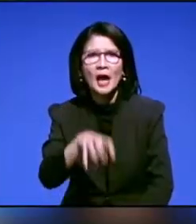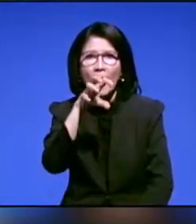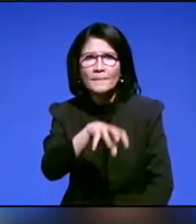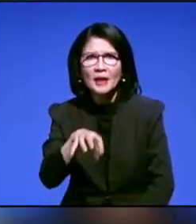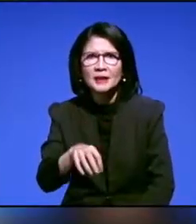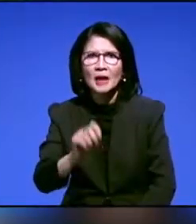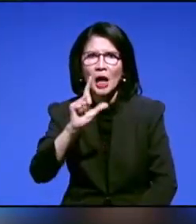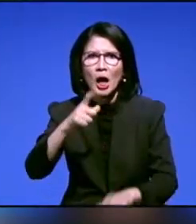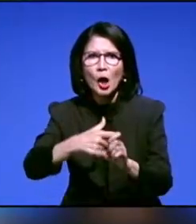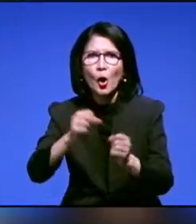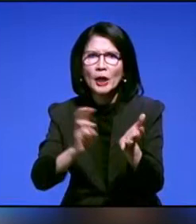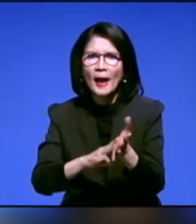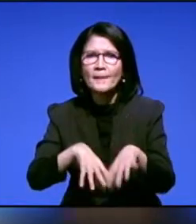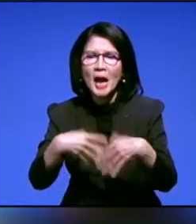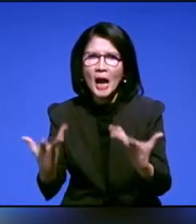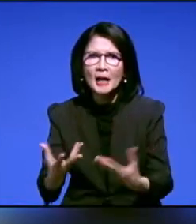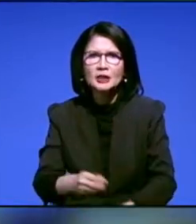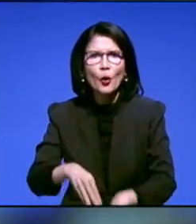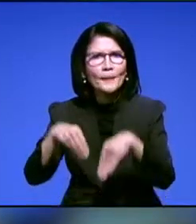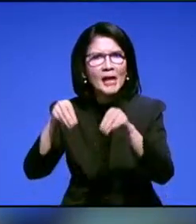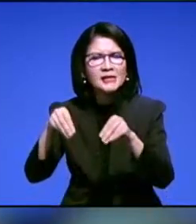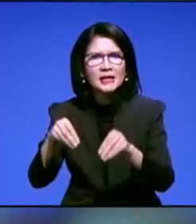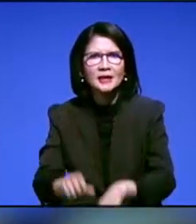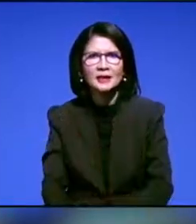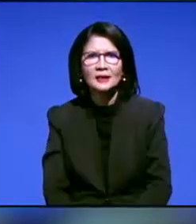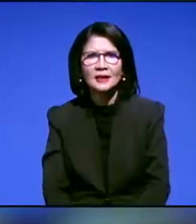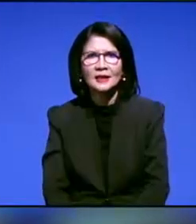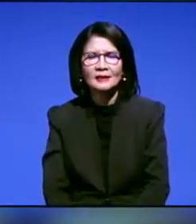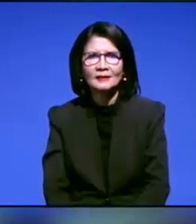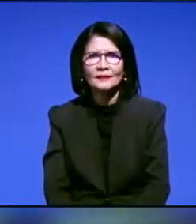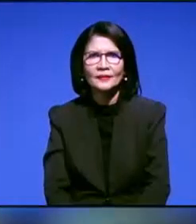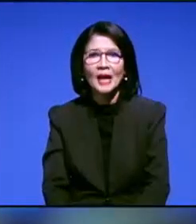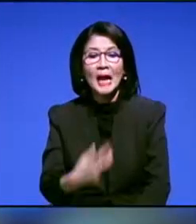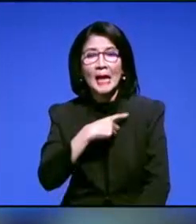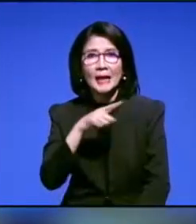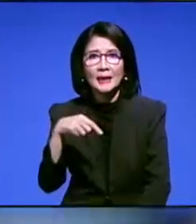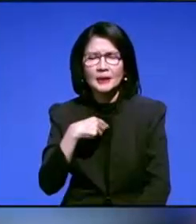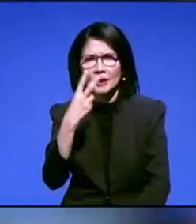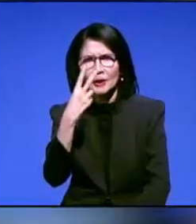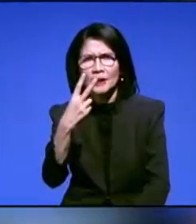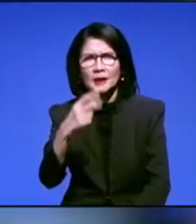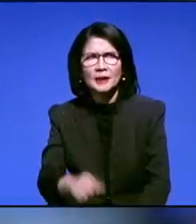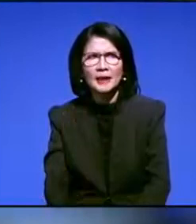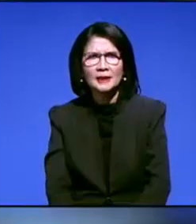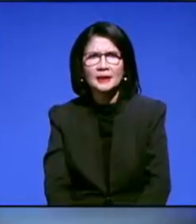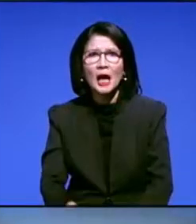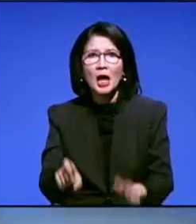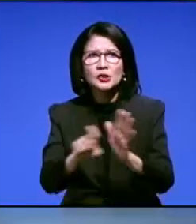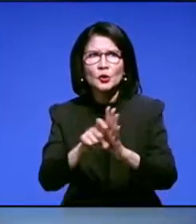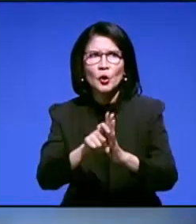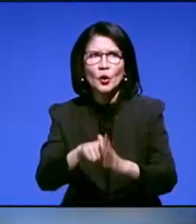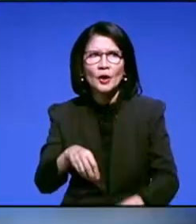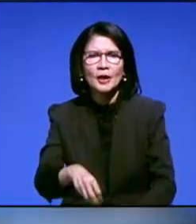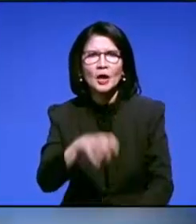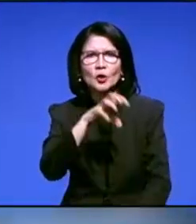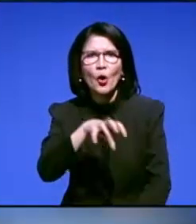kah atau dia organik atau anorganik. Sisanya ya justifikasi adalah kita. Kalau kita melihat ada anomali, nah ini kayak gini. Nah, tahan